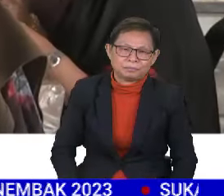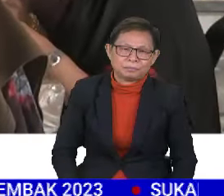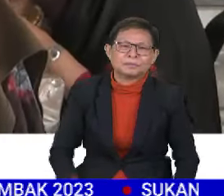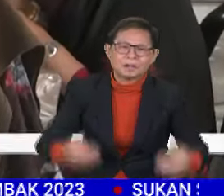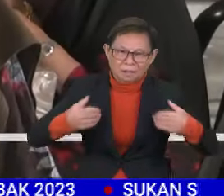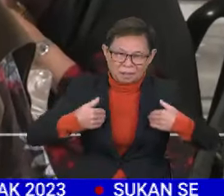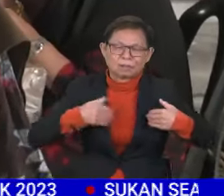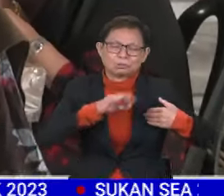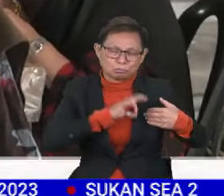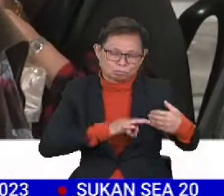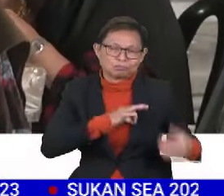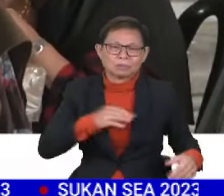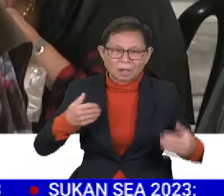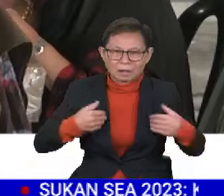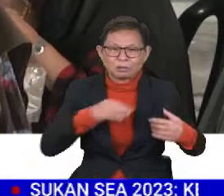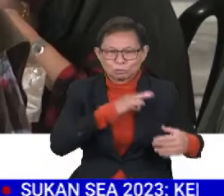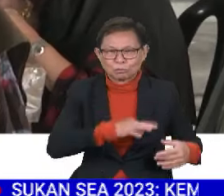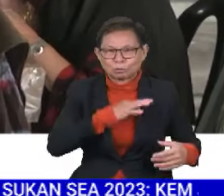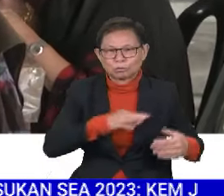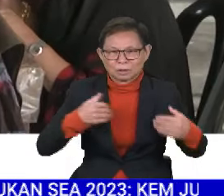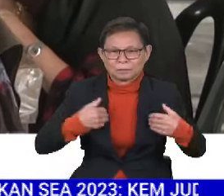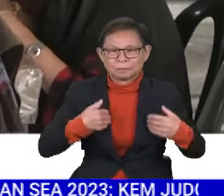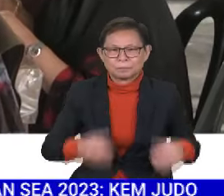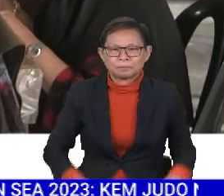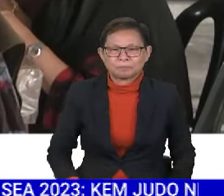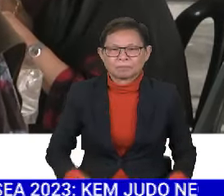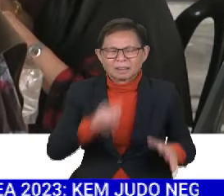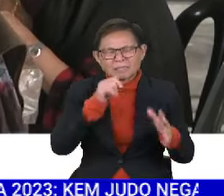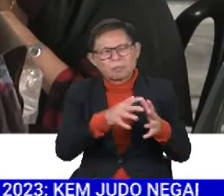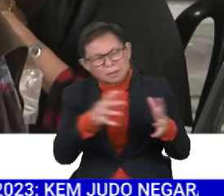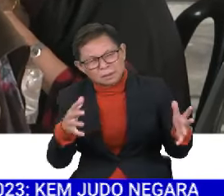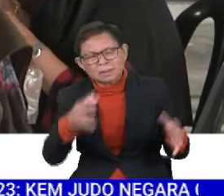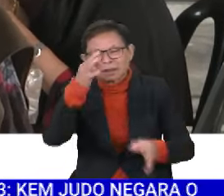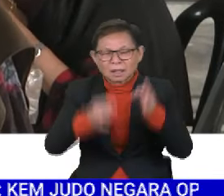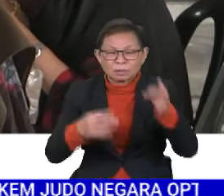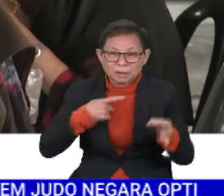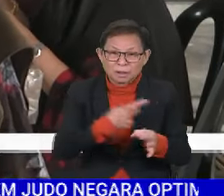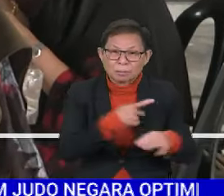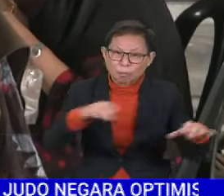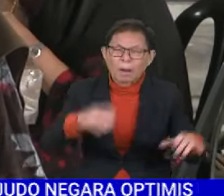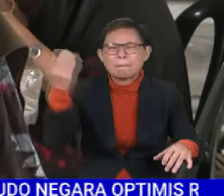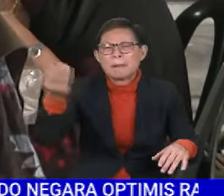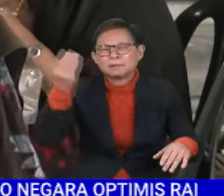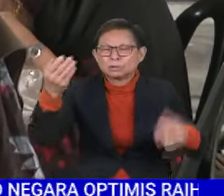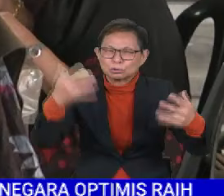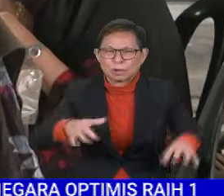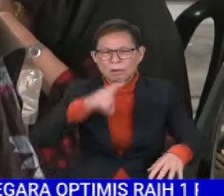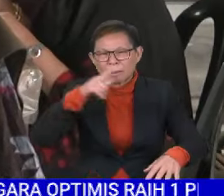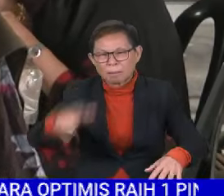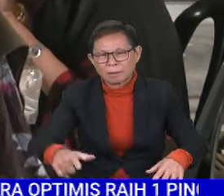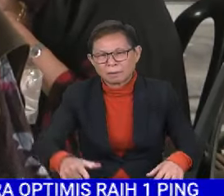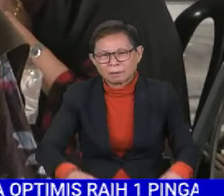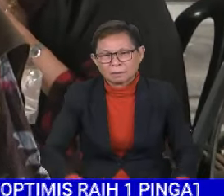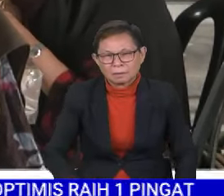Ada untung, ada tu ada jugalah, tak banyak pun. Kalau kita buat macam biasa, dah lama dah buat masakan